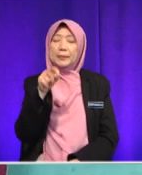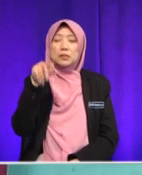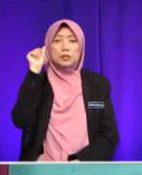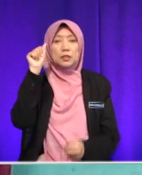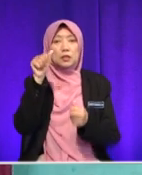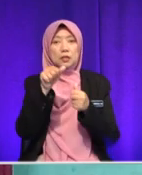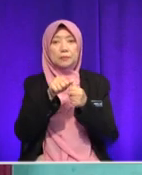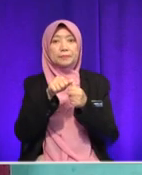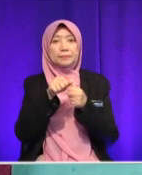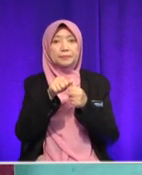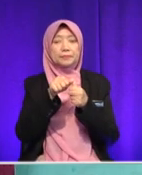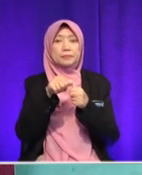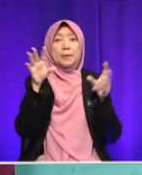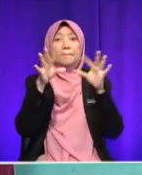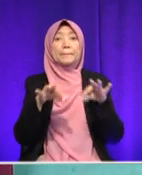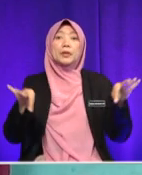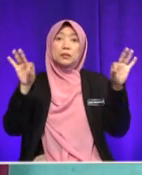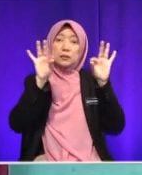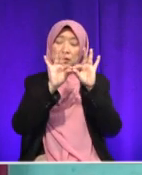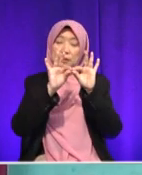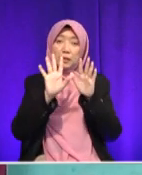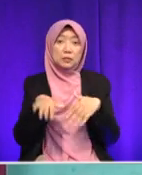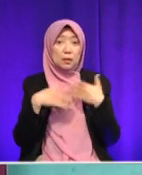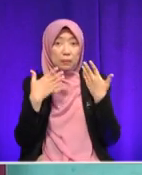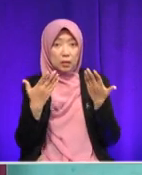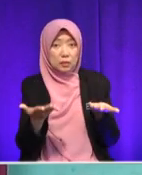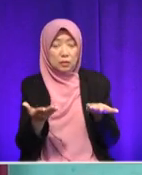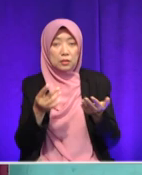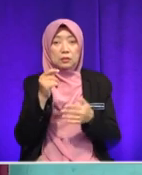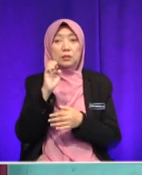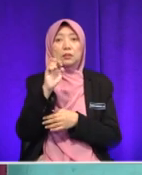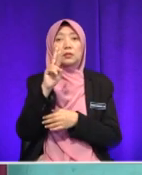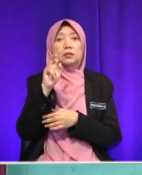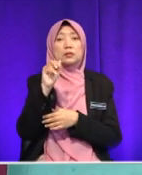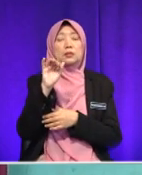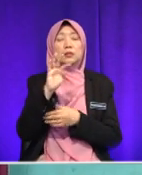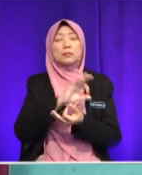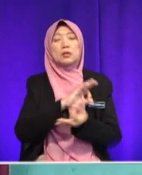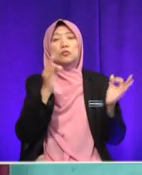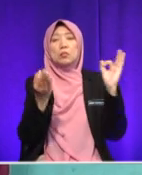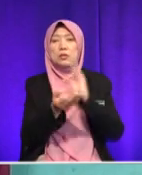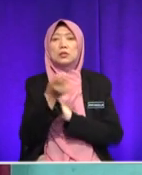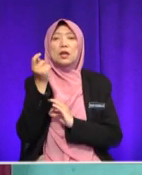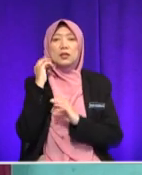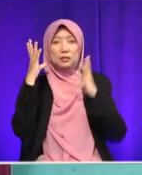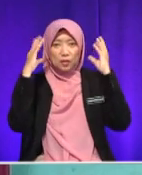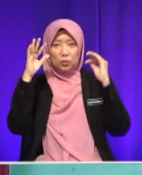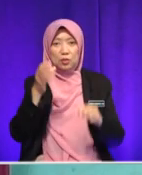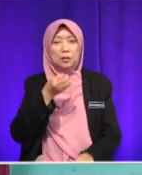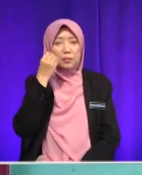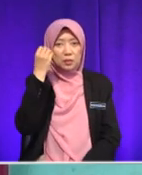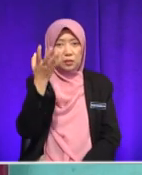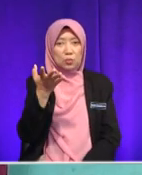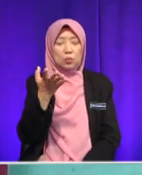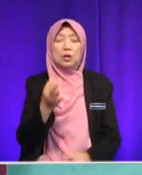yang paling penting adalah tertib transformasi. Apa itu tertib transformasi? Cikgu dah terang dah sebentar tadi. Kalau